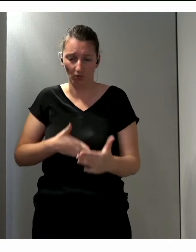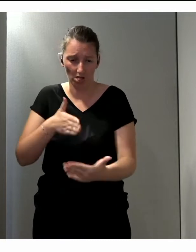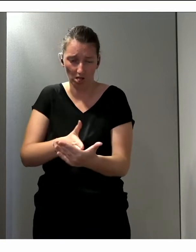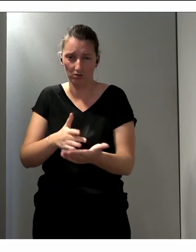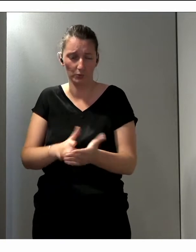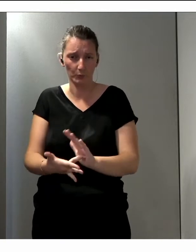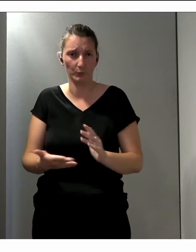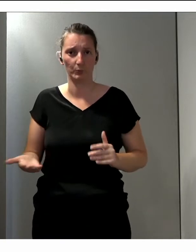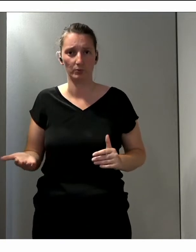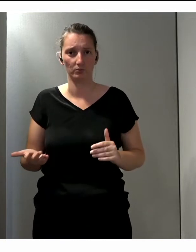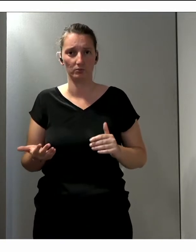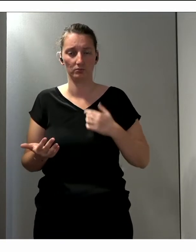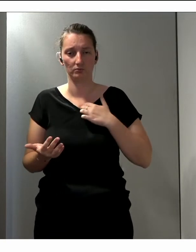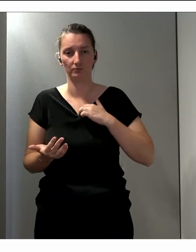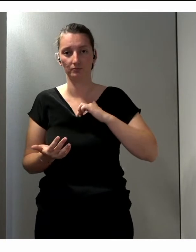soit par défaut